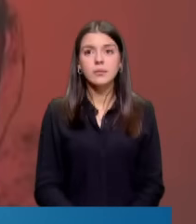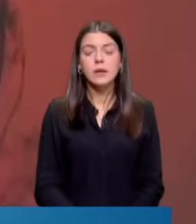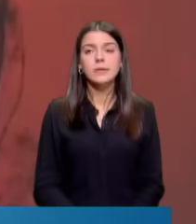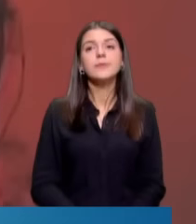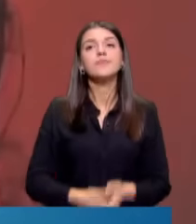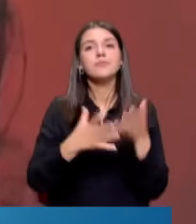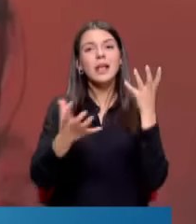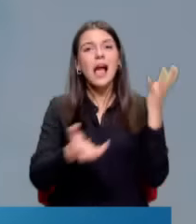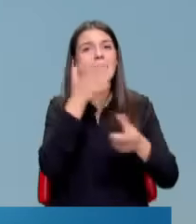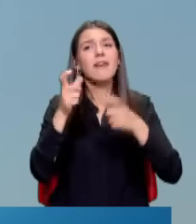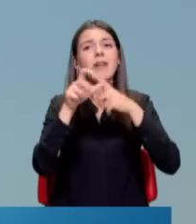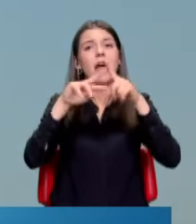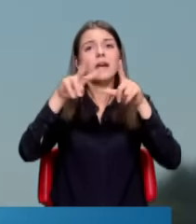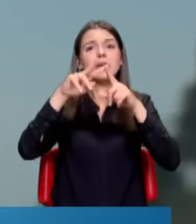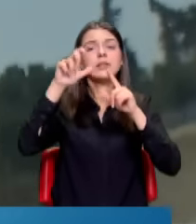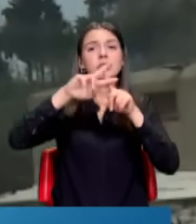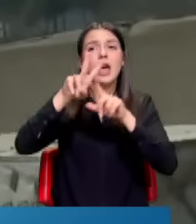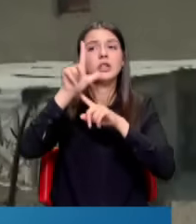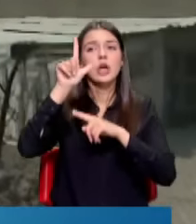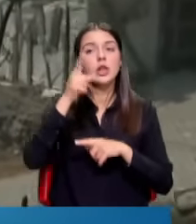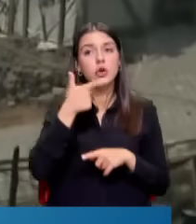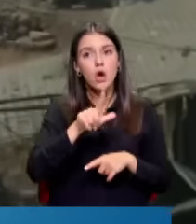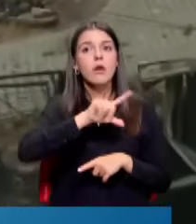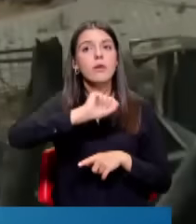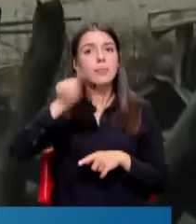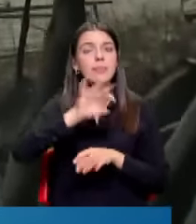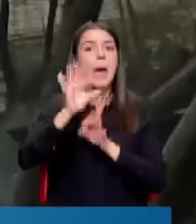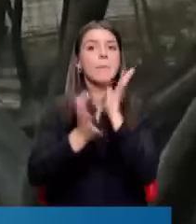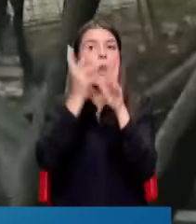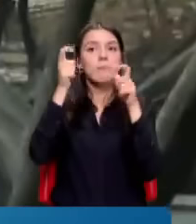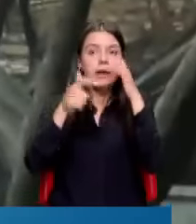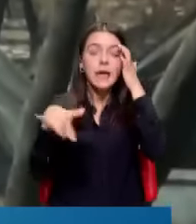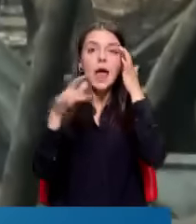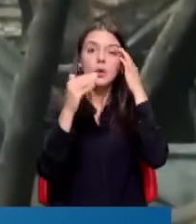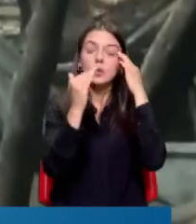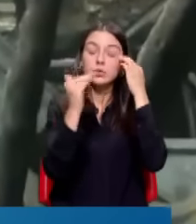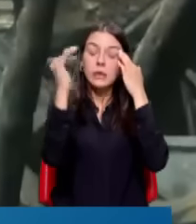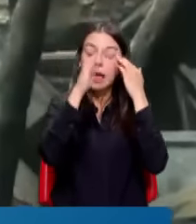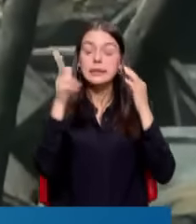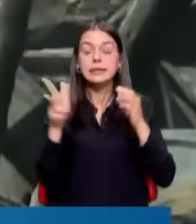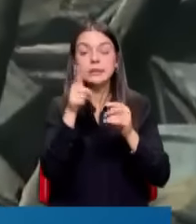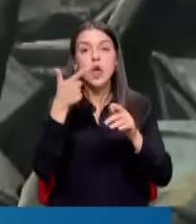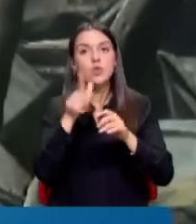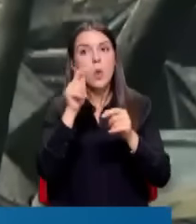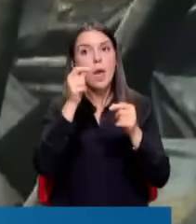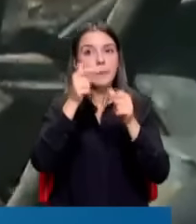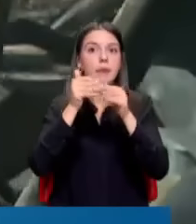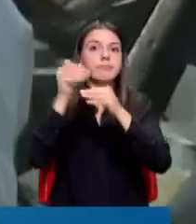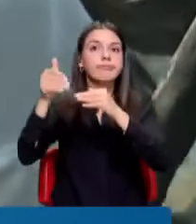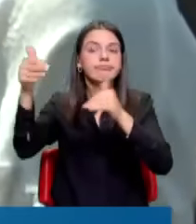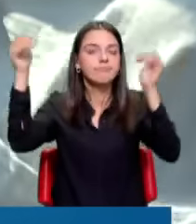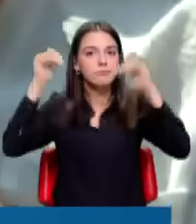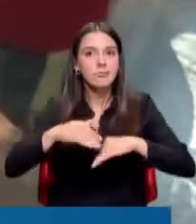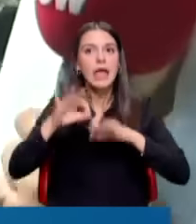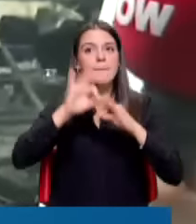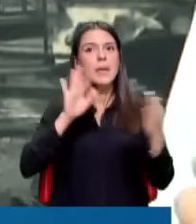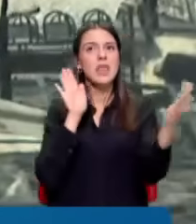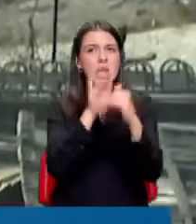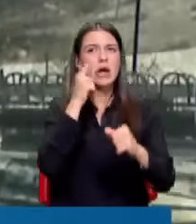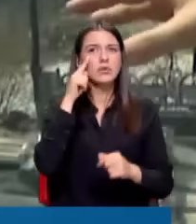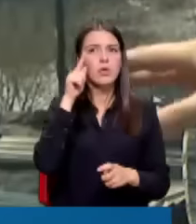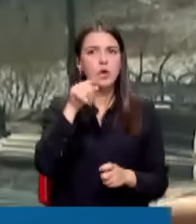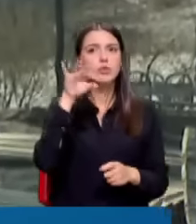Alevler Sancaklı köyünün çevresindeki ormanlık alanda yükseldi. Hızla da köye doğru ilerledi. Hemen karşı